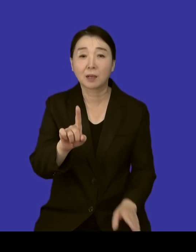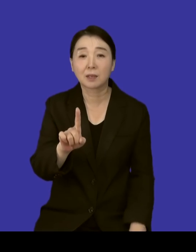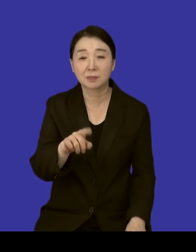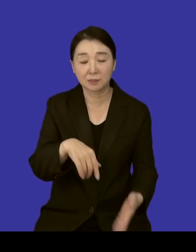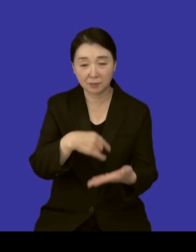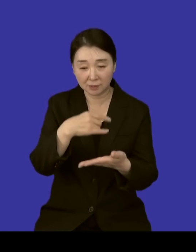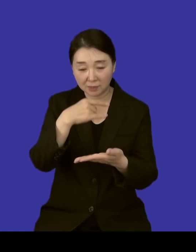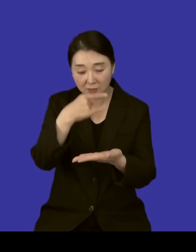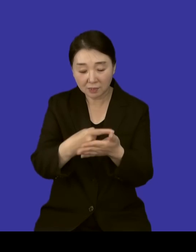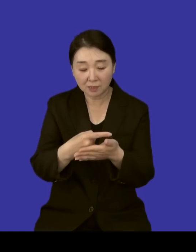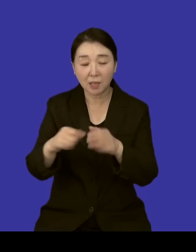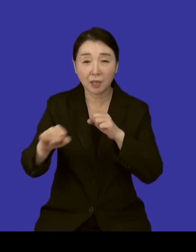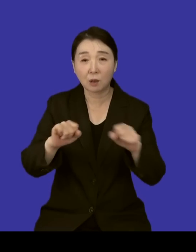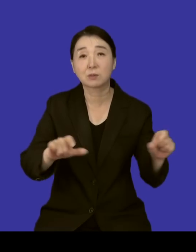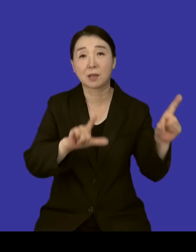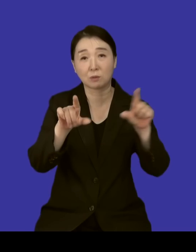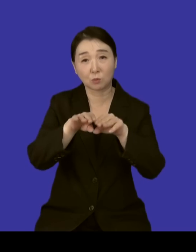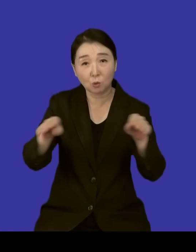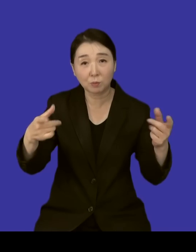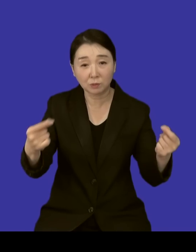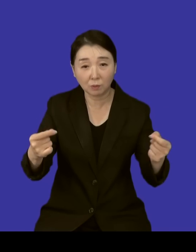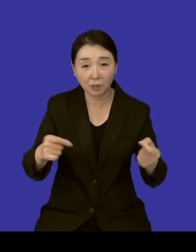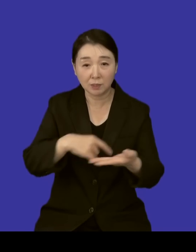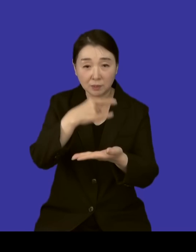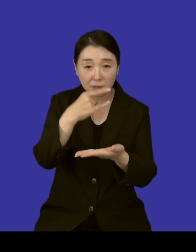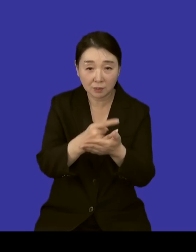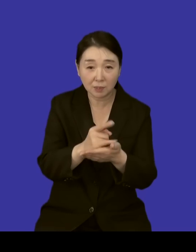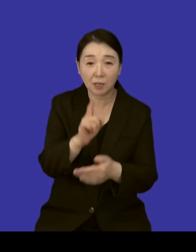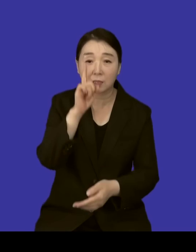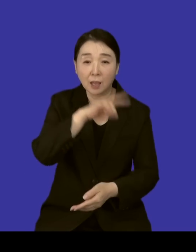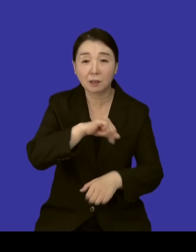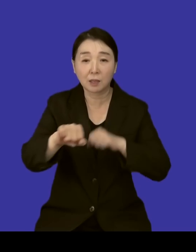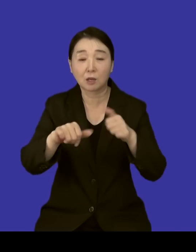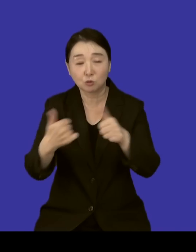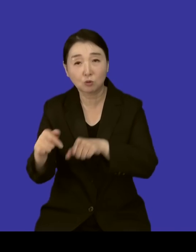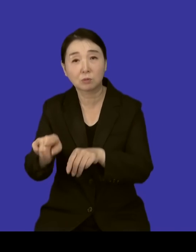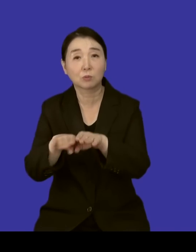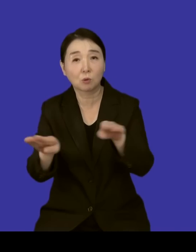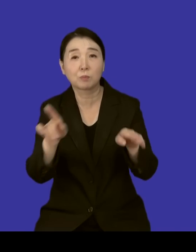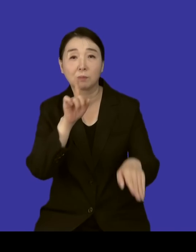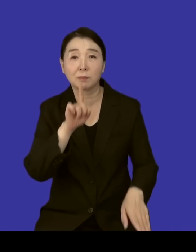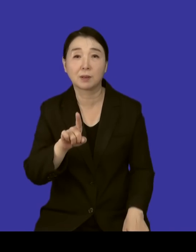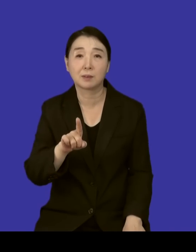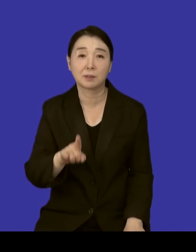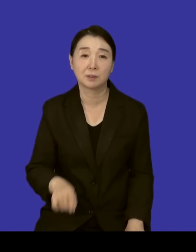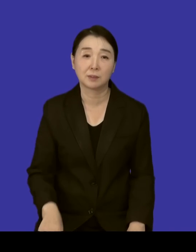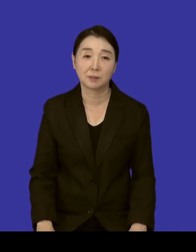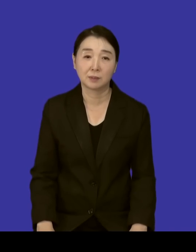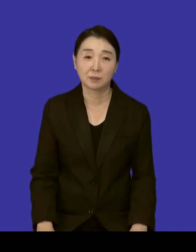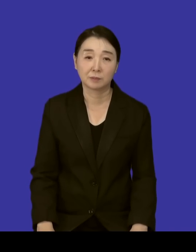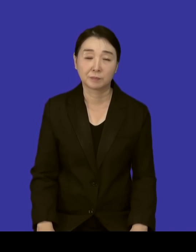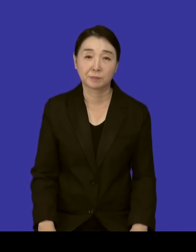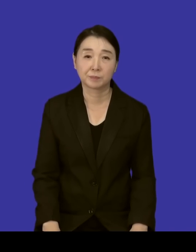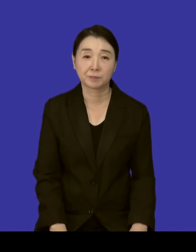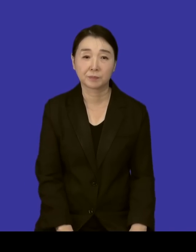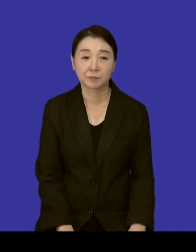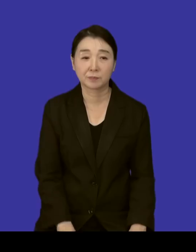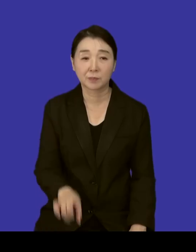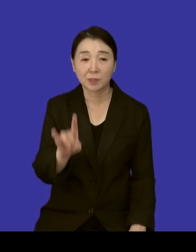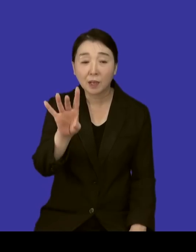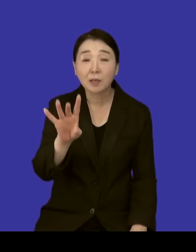의를 행하고 사는 것도 공평하고 의인이 한 가지 악을 행하고 죽는 것도 공평하고 그 한 가지 의인은